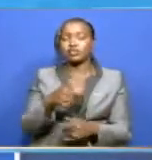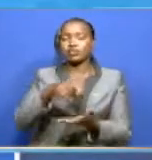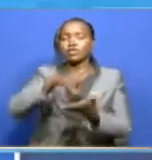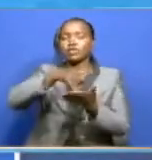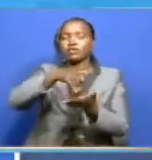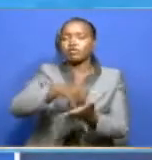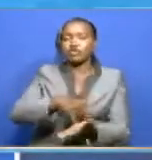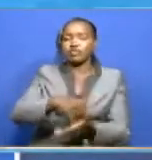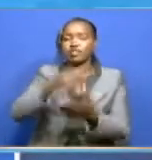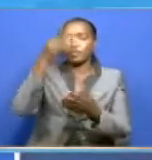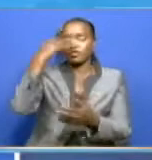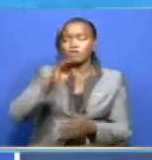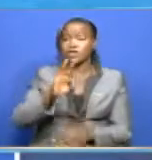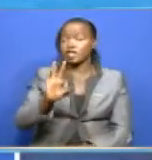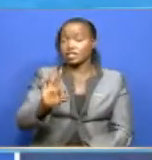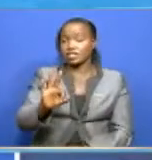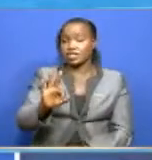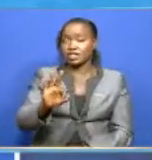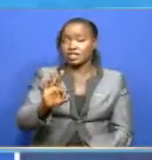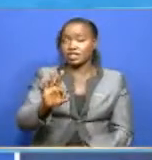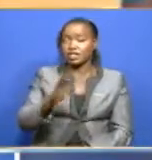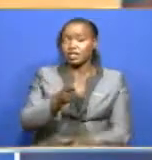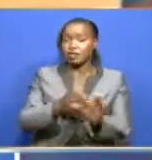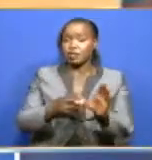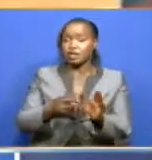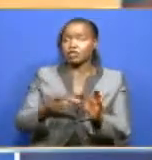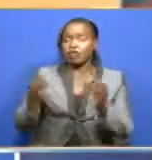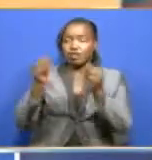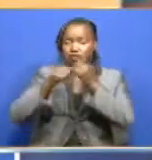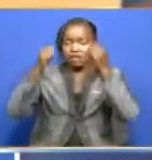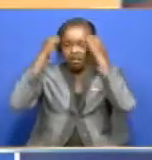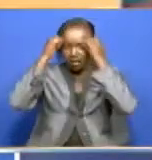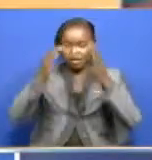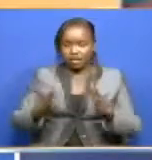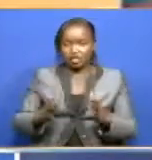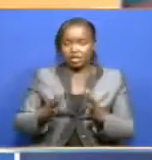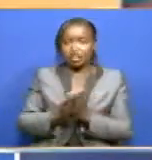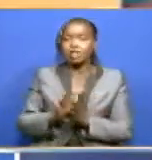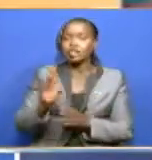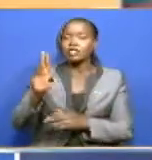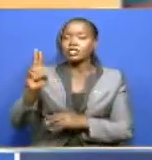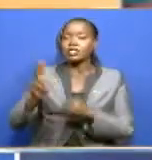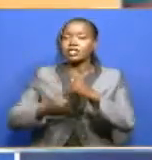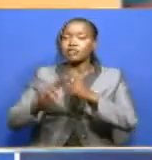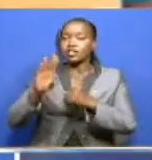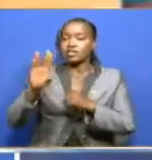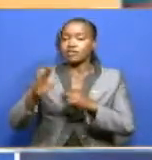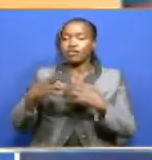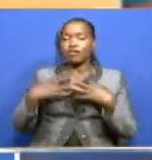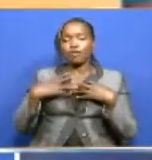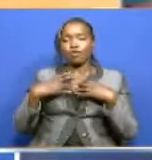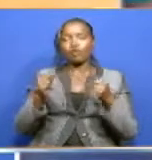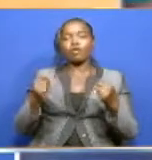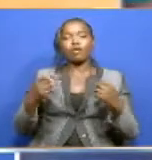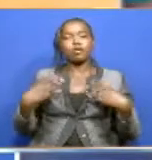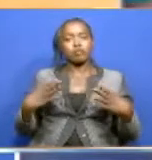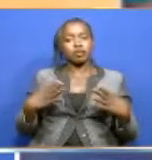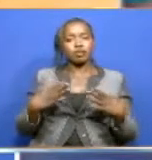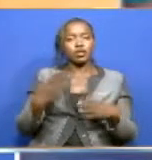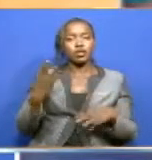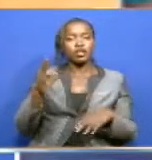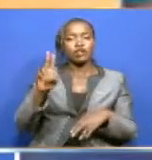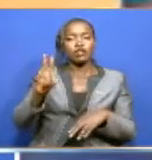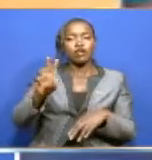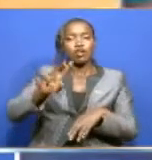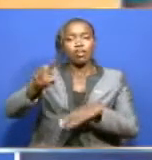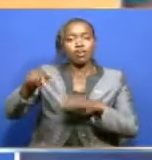the phase 3 part of the study. Jumla wagonjwa 71 wamepona katika muda wa saa 24 zilizopita,